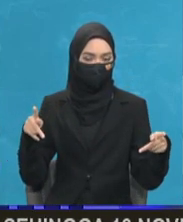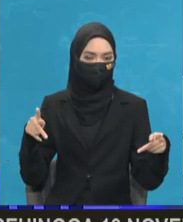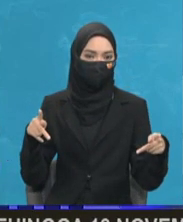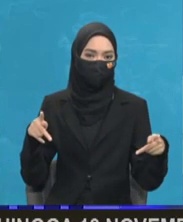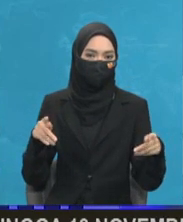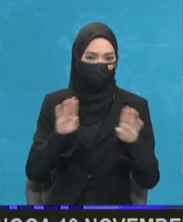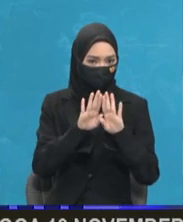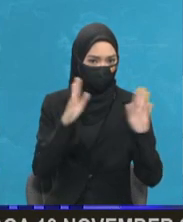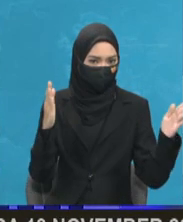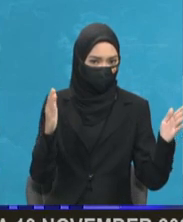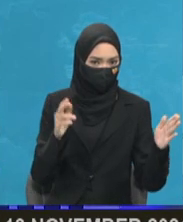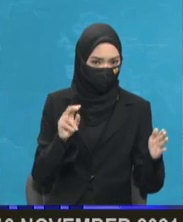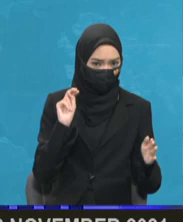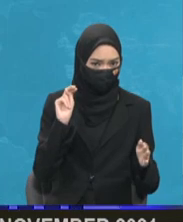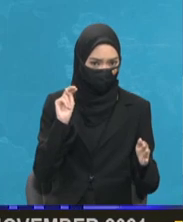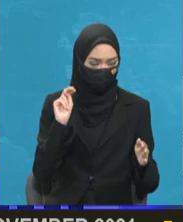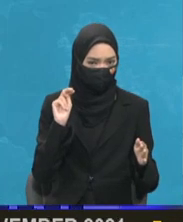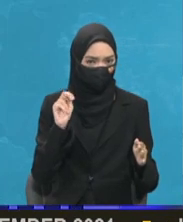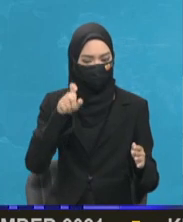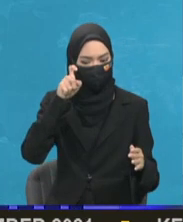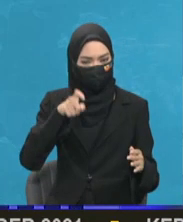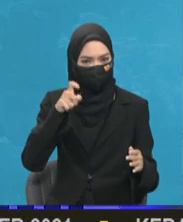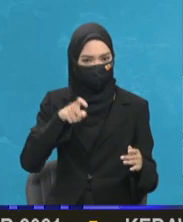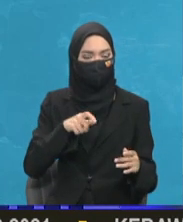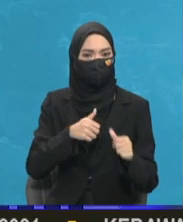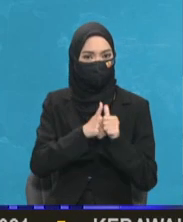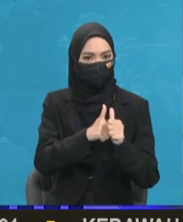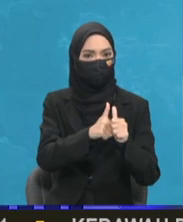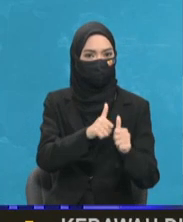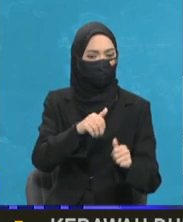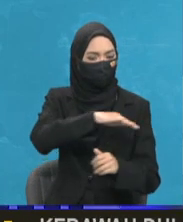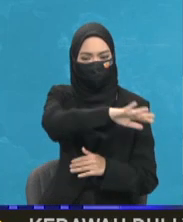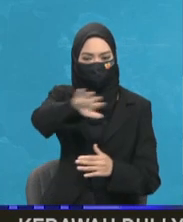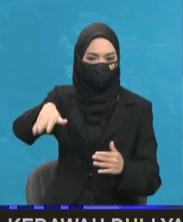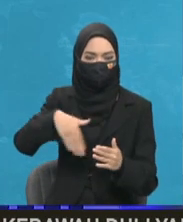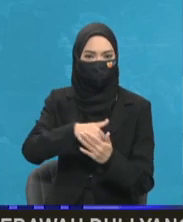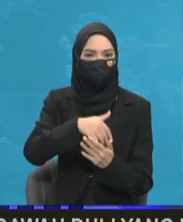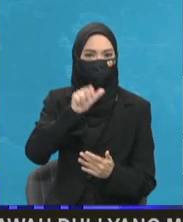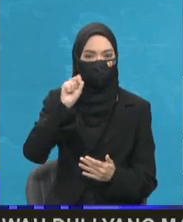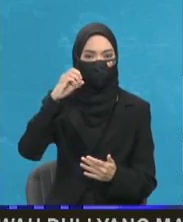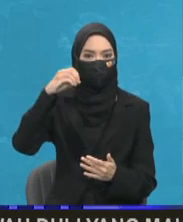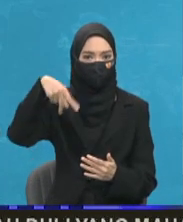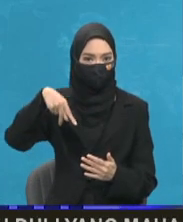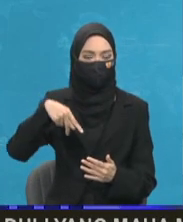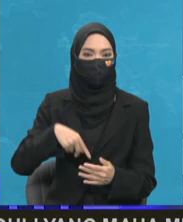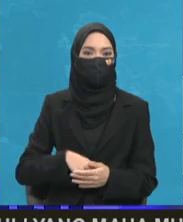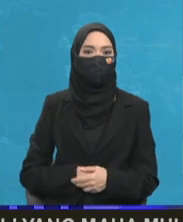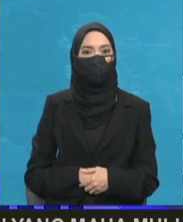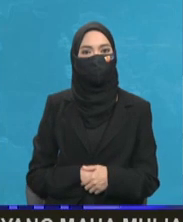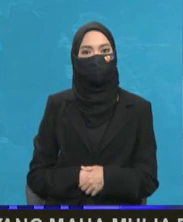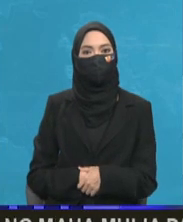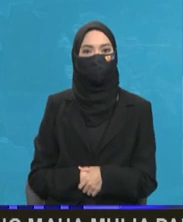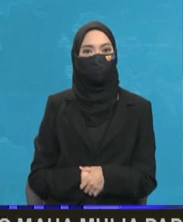fase peralihan adalah dikehendaki untuk mematuhi semua garis panduan dan e-shop